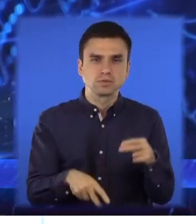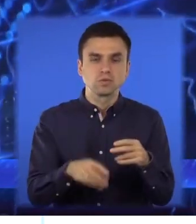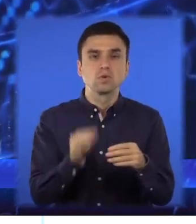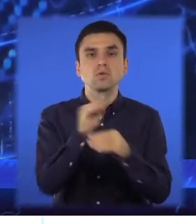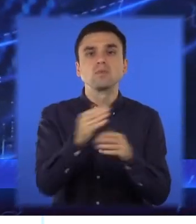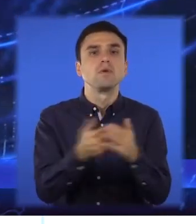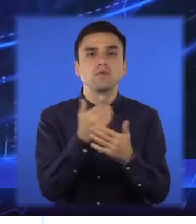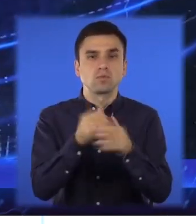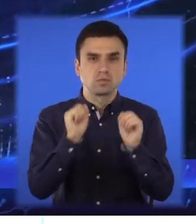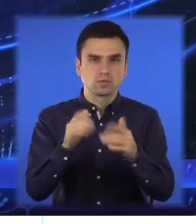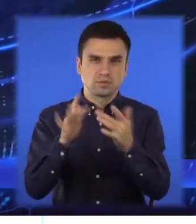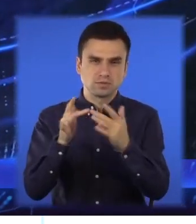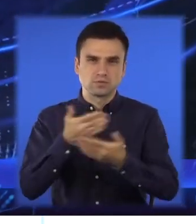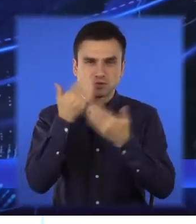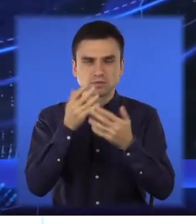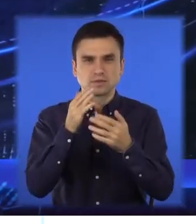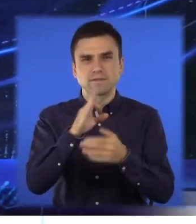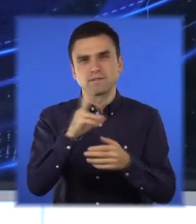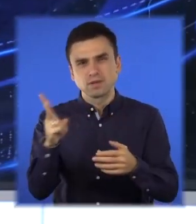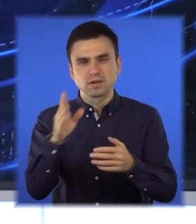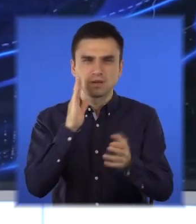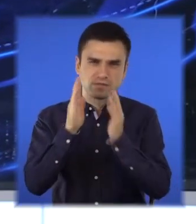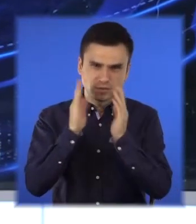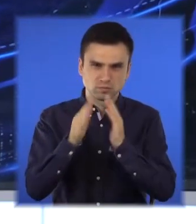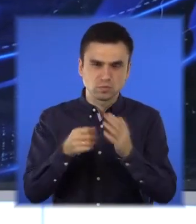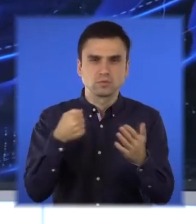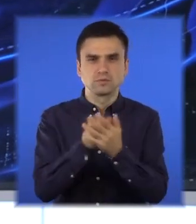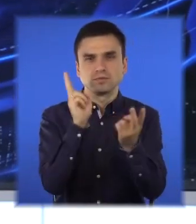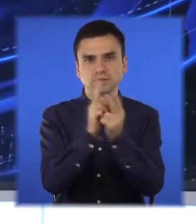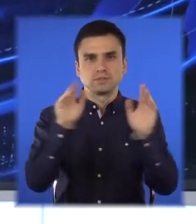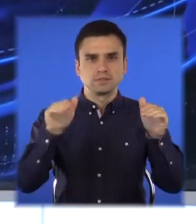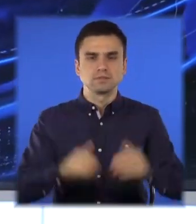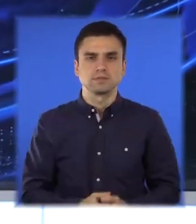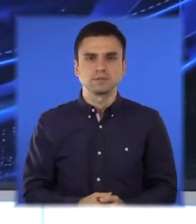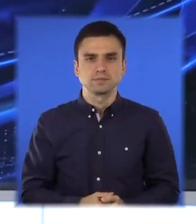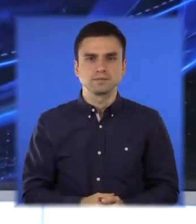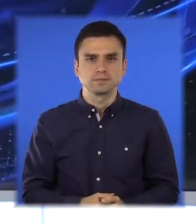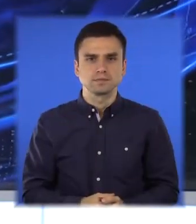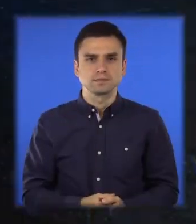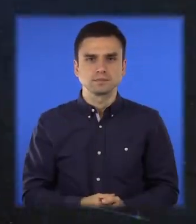нашому офіційному сайті та в групах соцмереж. В студії працював Іван Дучак. До зустрічі!